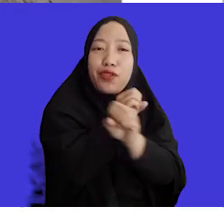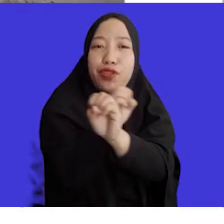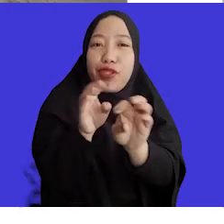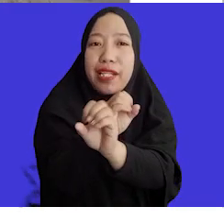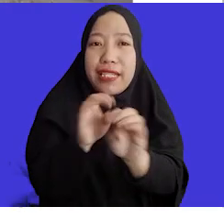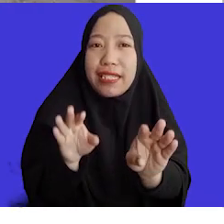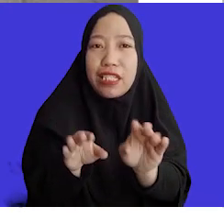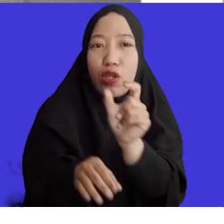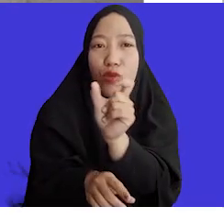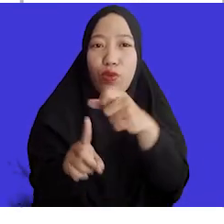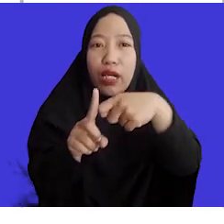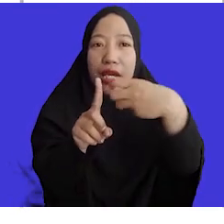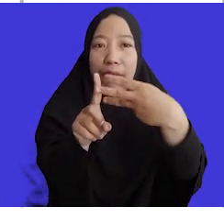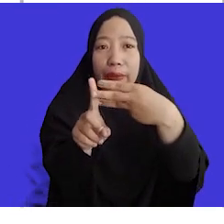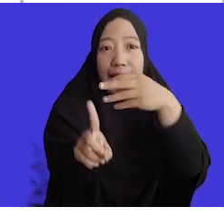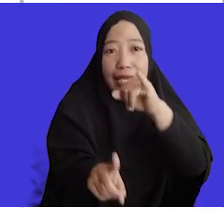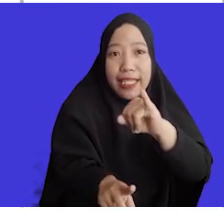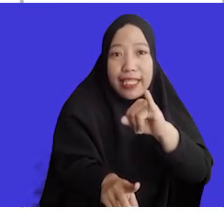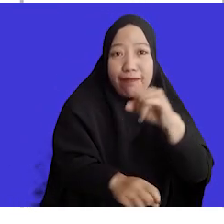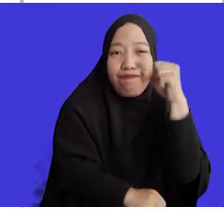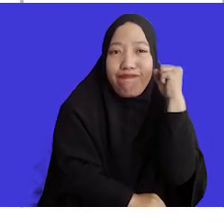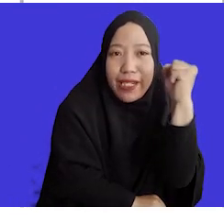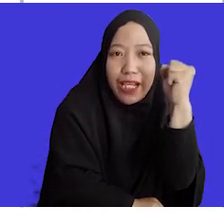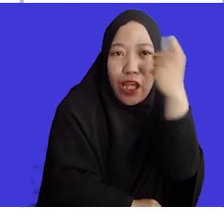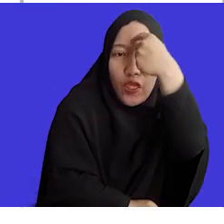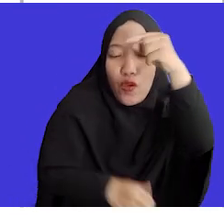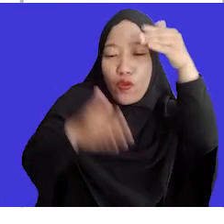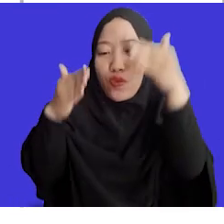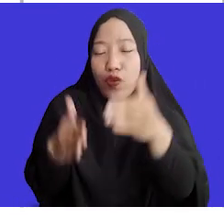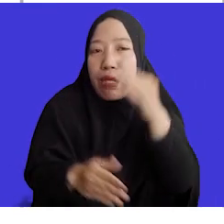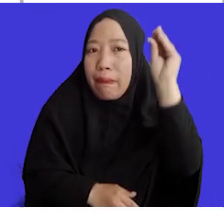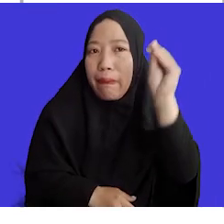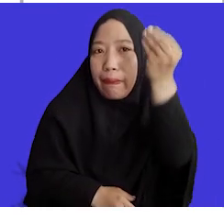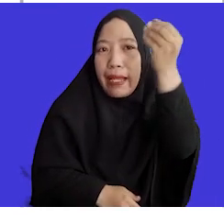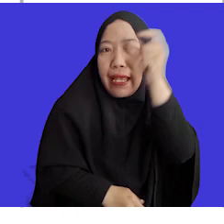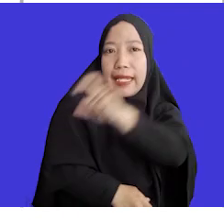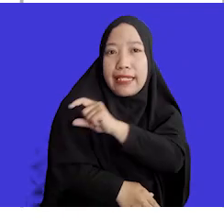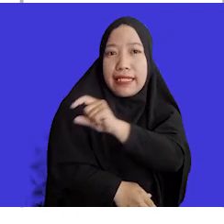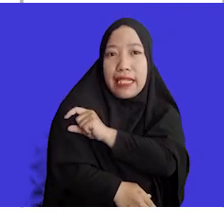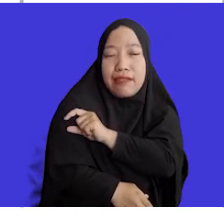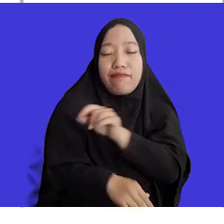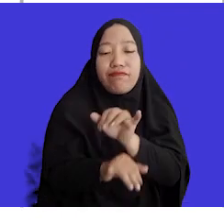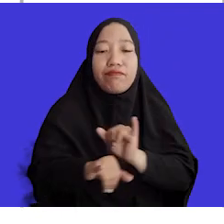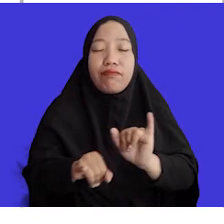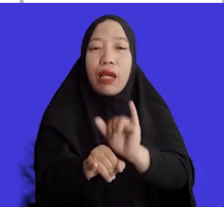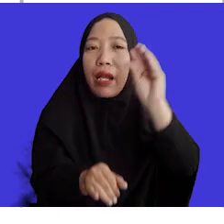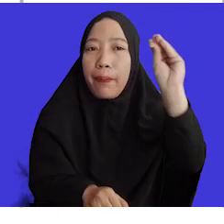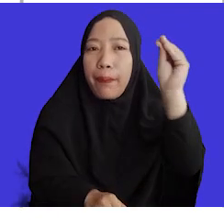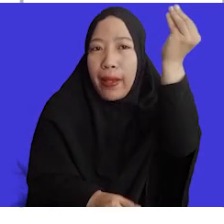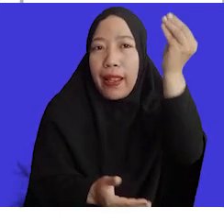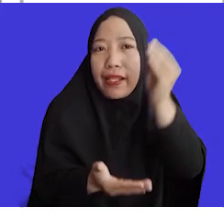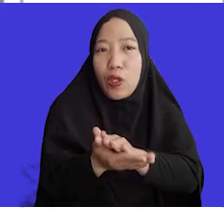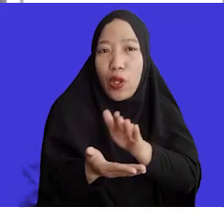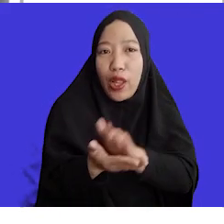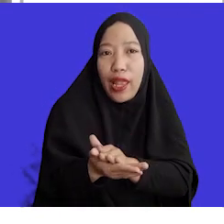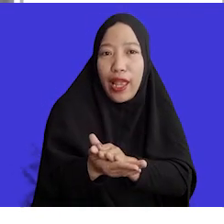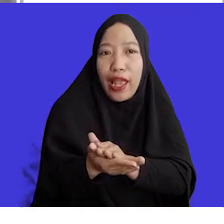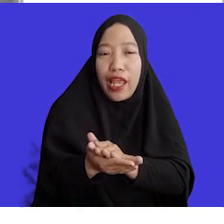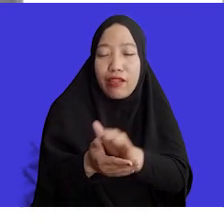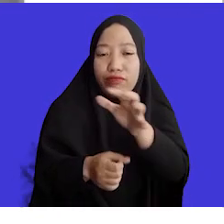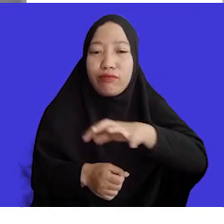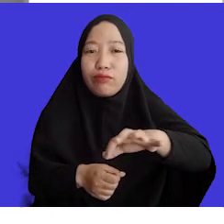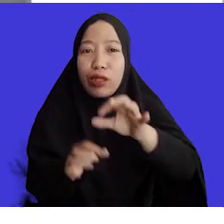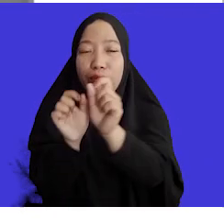dilakukan sosialisasi UKBI Adaptif Merdeka bagi Kepala Dinas Cabang Pendidikan dan Kepala Sekolah di Provinsi Kaltim.